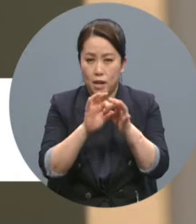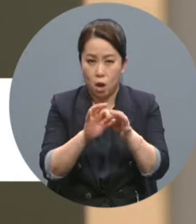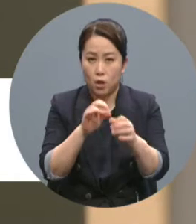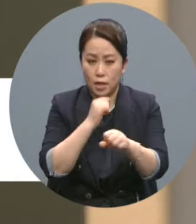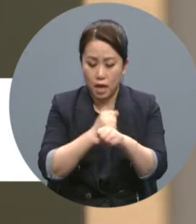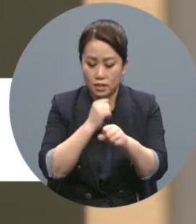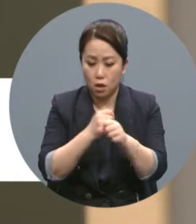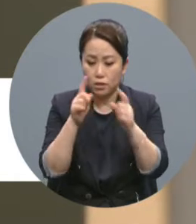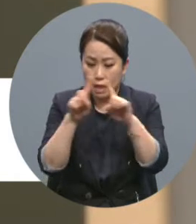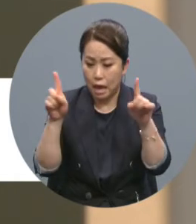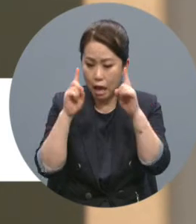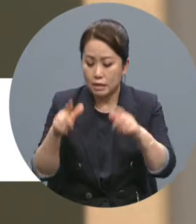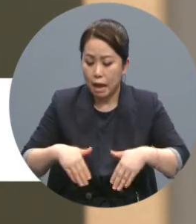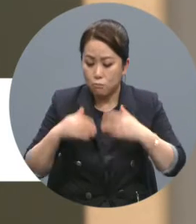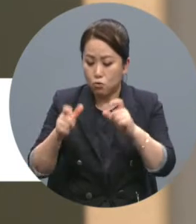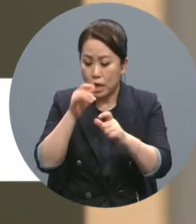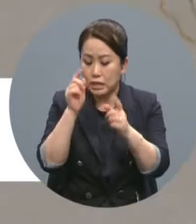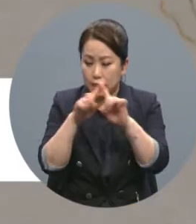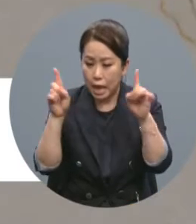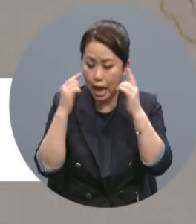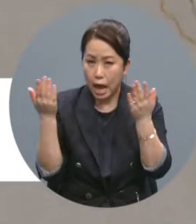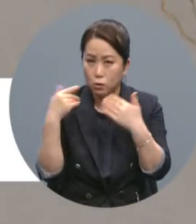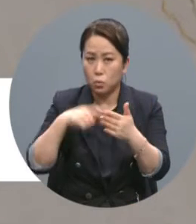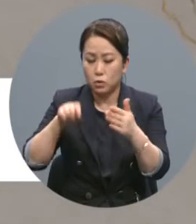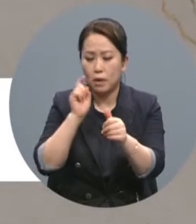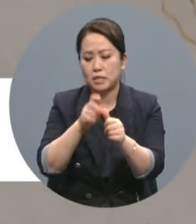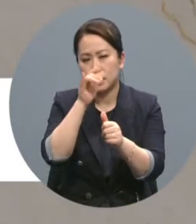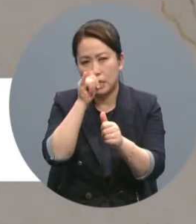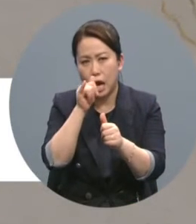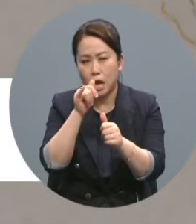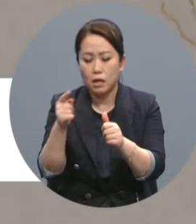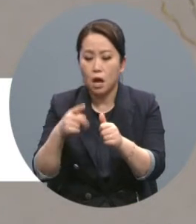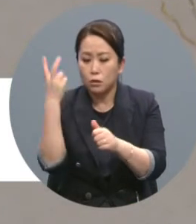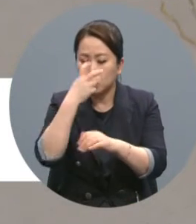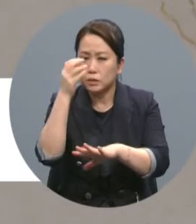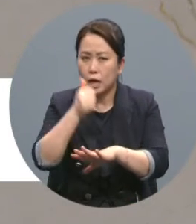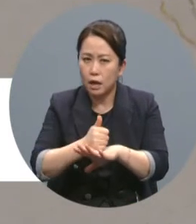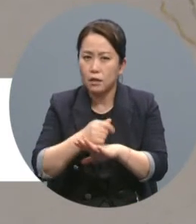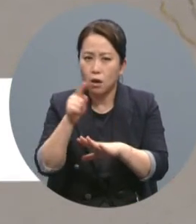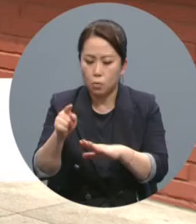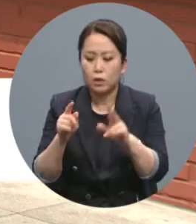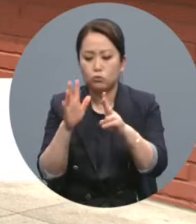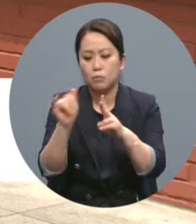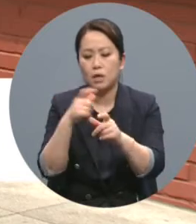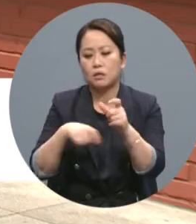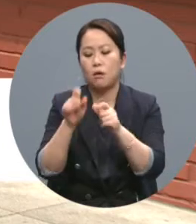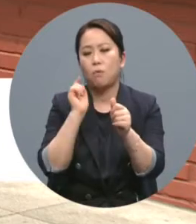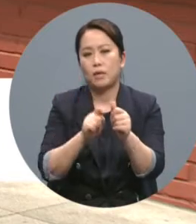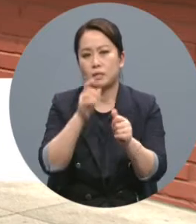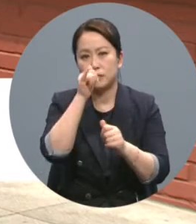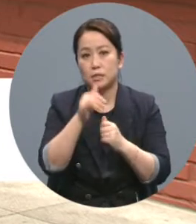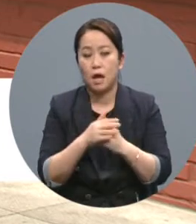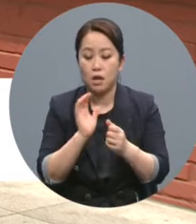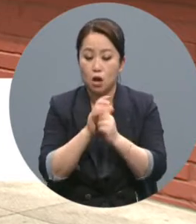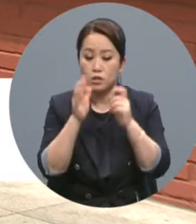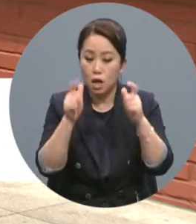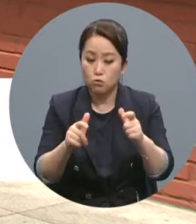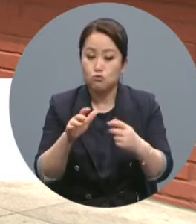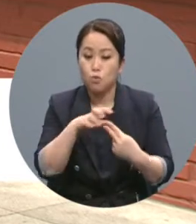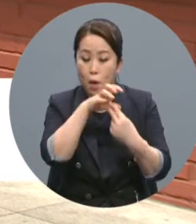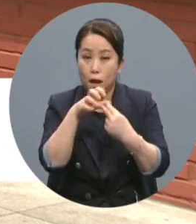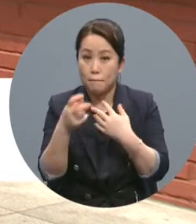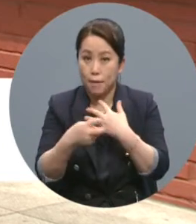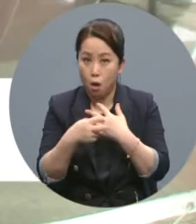학생과 교직원 등 백신 여섯 명을 조사한 결과 두 명의 추가 확정됐습니다 연제구 한 요양병원 선 질